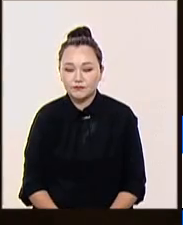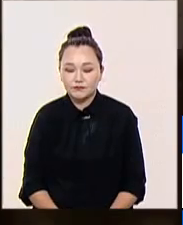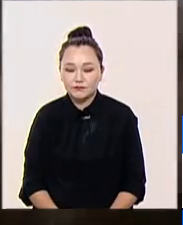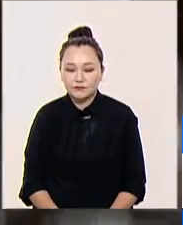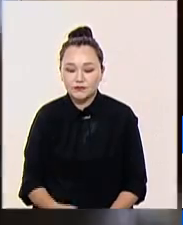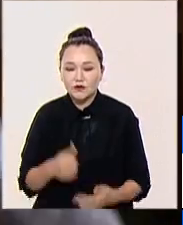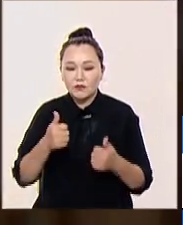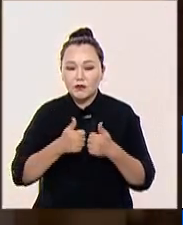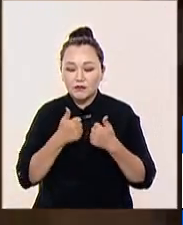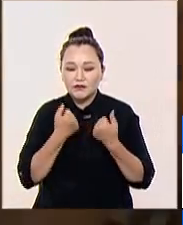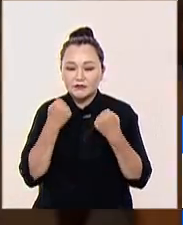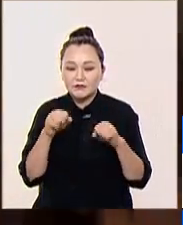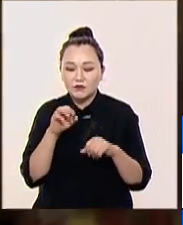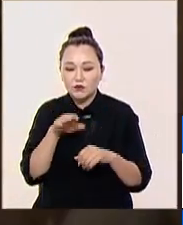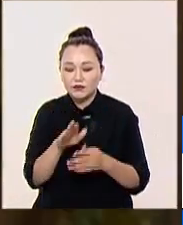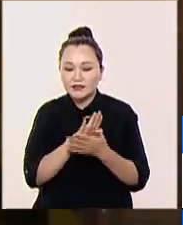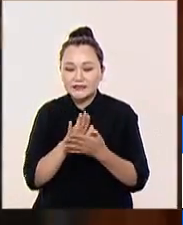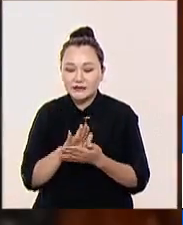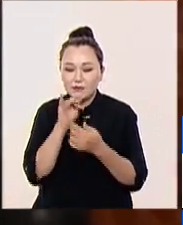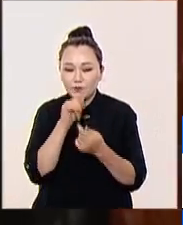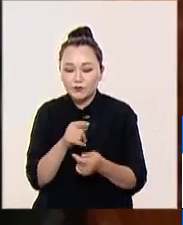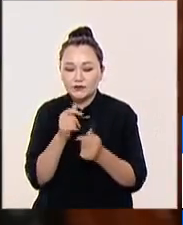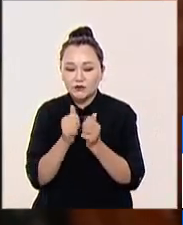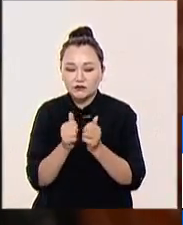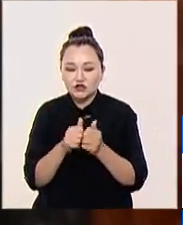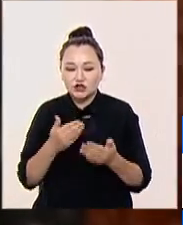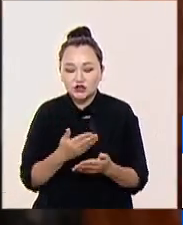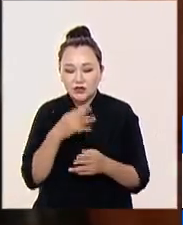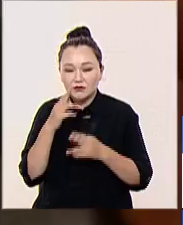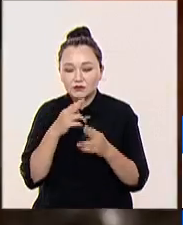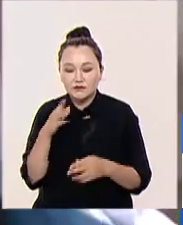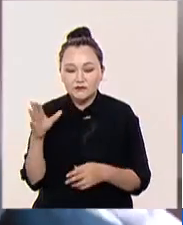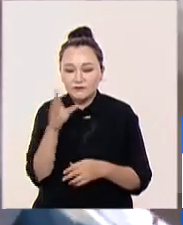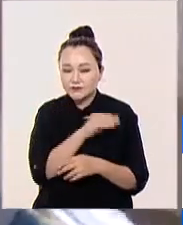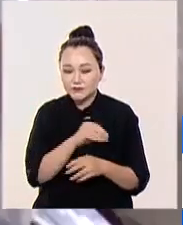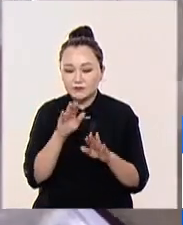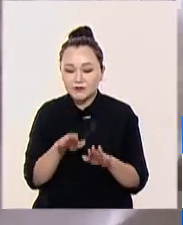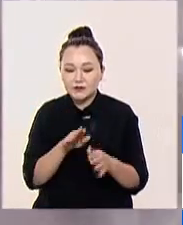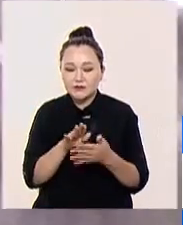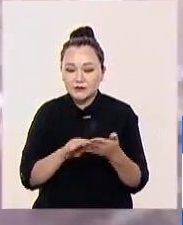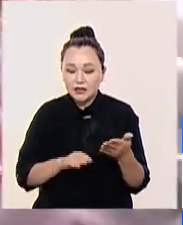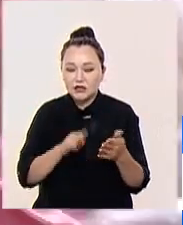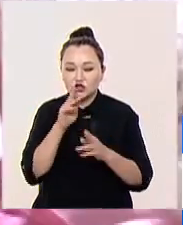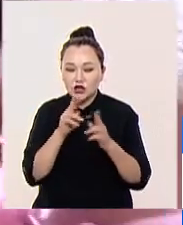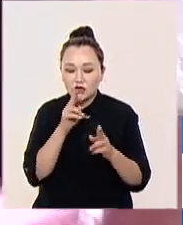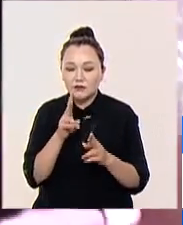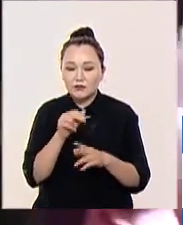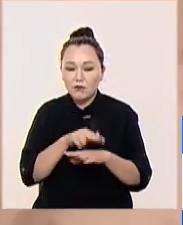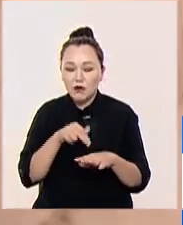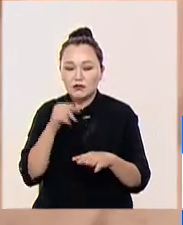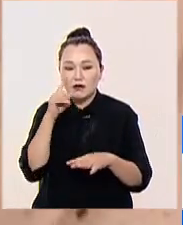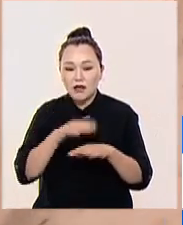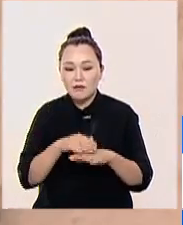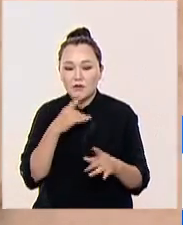В попытке избавиться от антисанитарии по соседству жители обращались во все инстанции, писали коллективные жалобы в полицию и